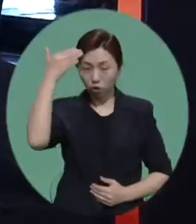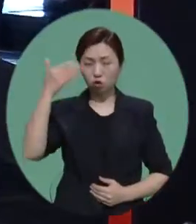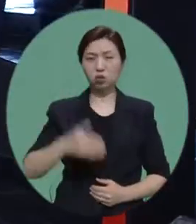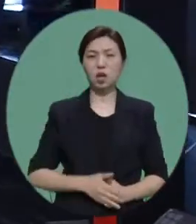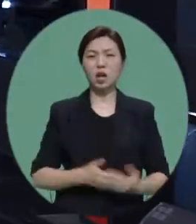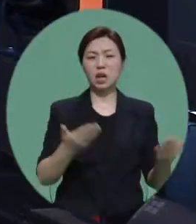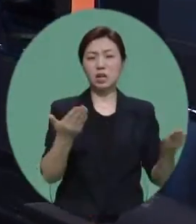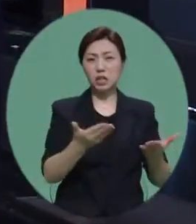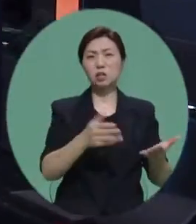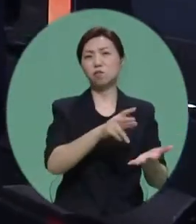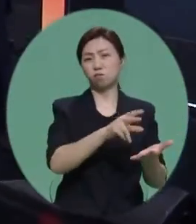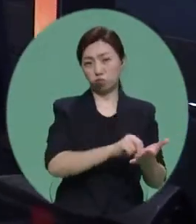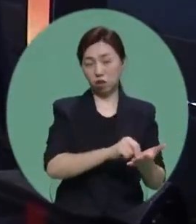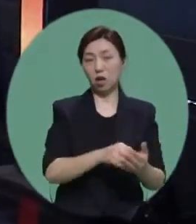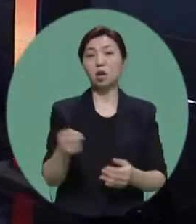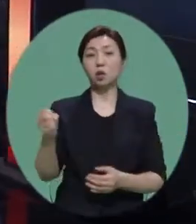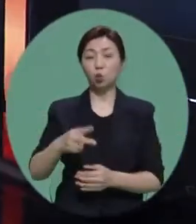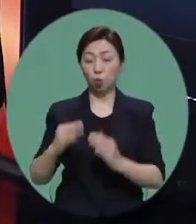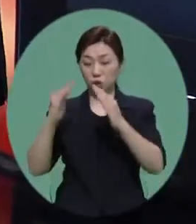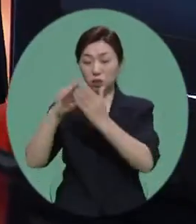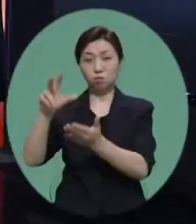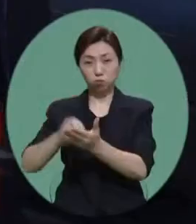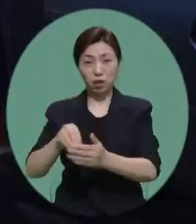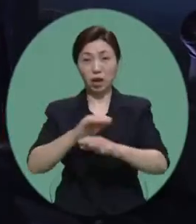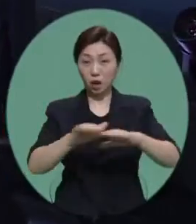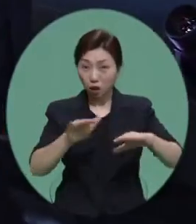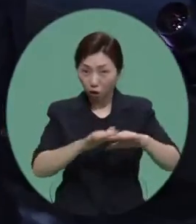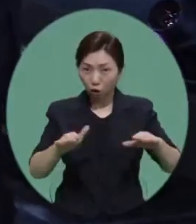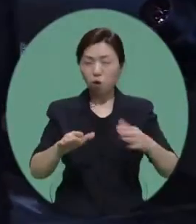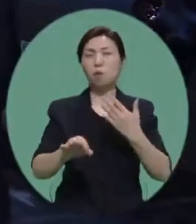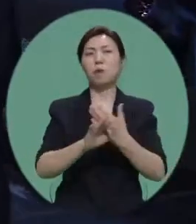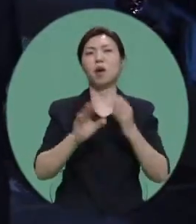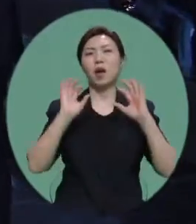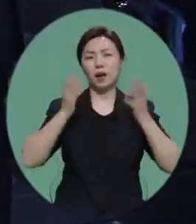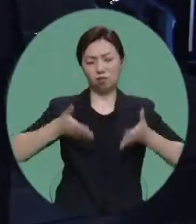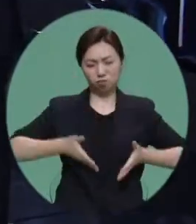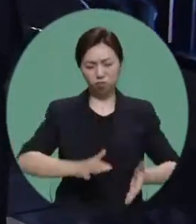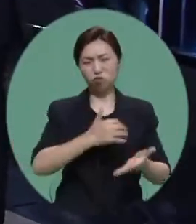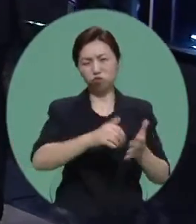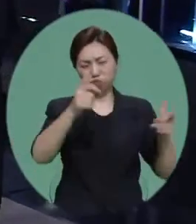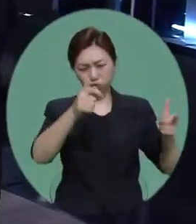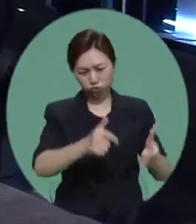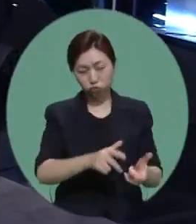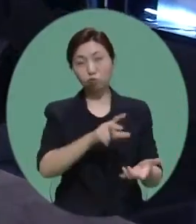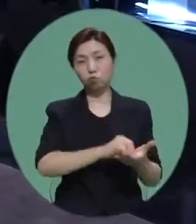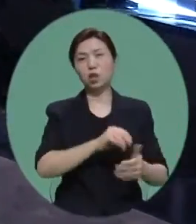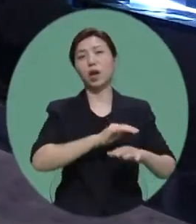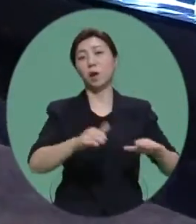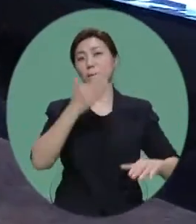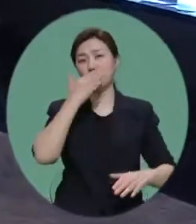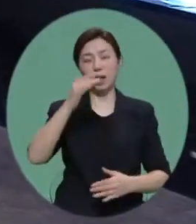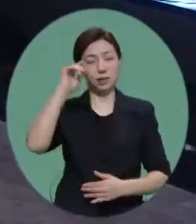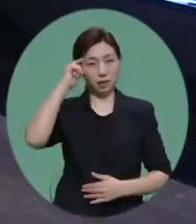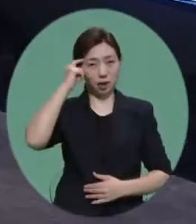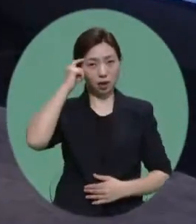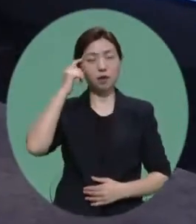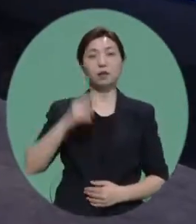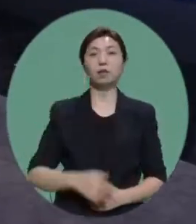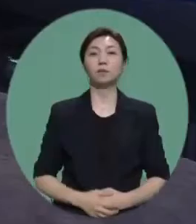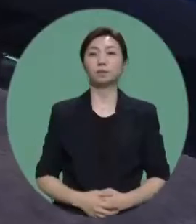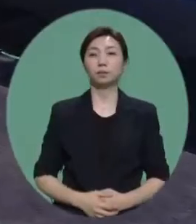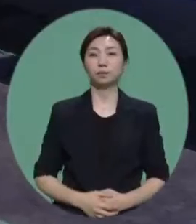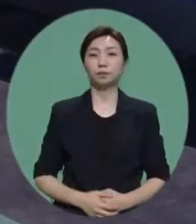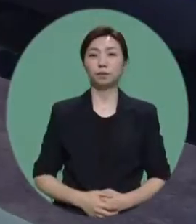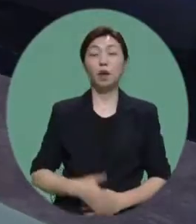저도 숨통을 튀면 예 제가 출생 문제도 해결이 가능하지 않을까 싶어서 말씀드립니다 마지막으로 우리